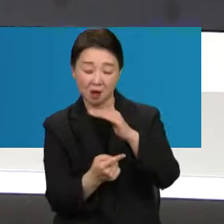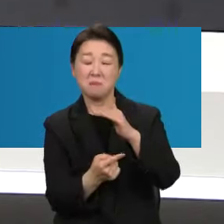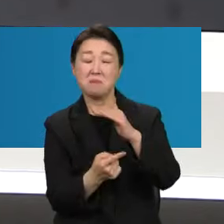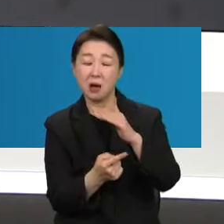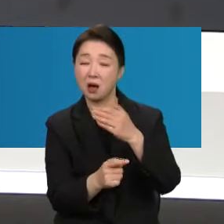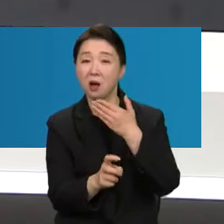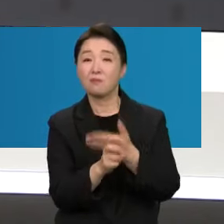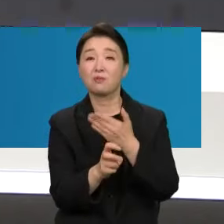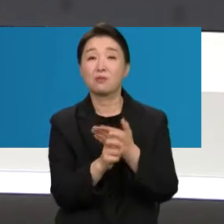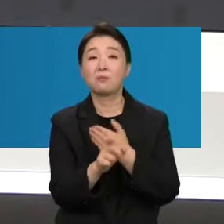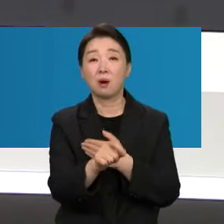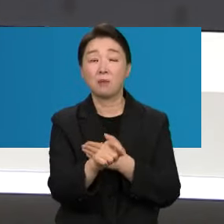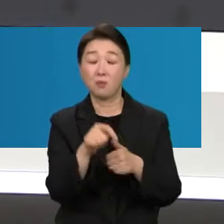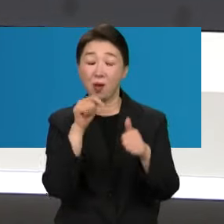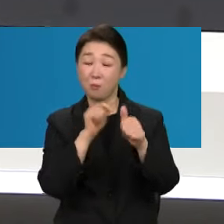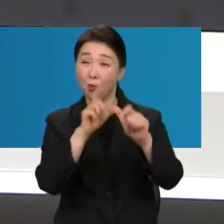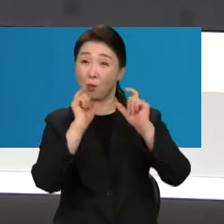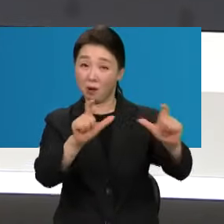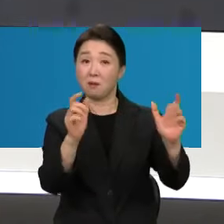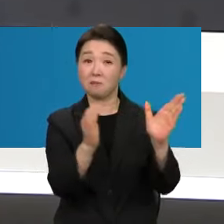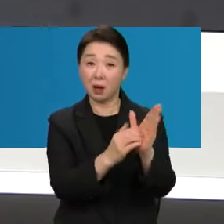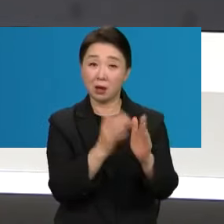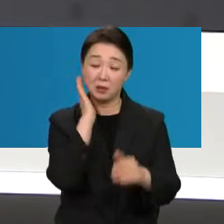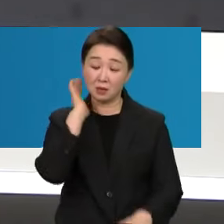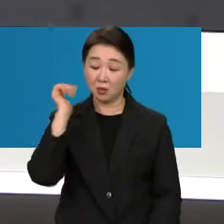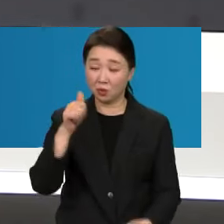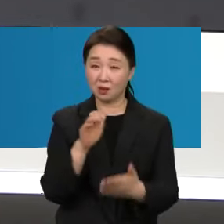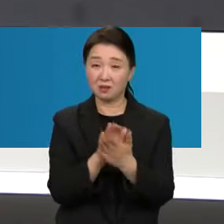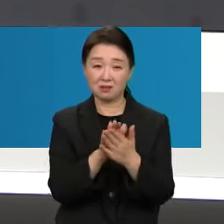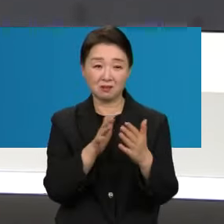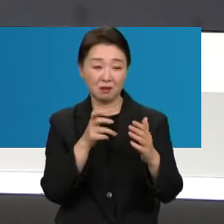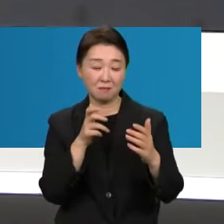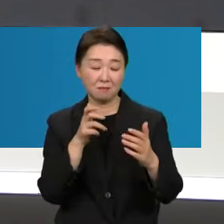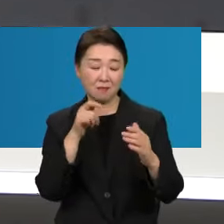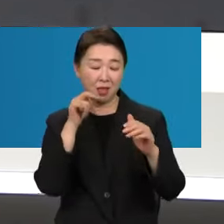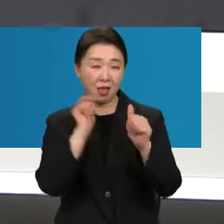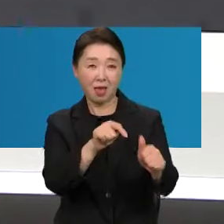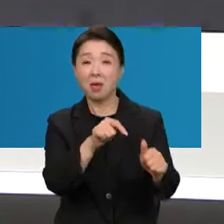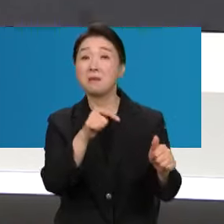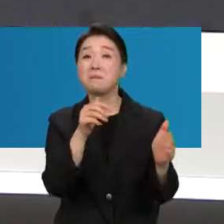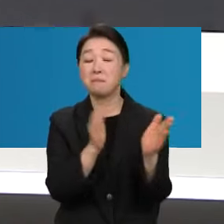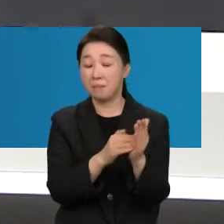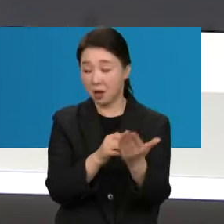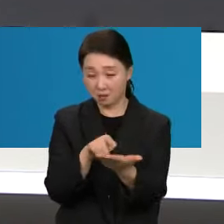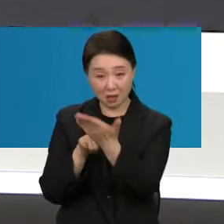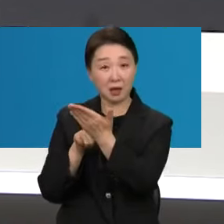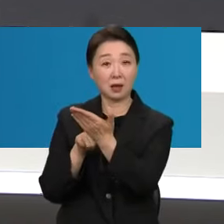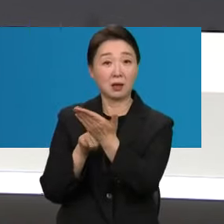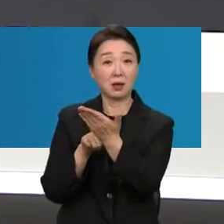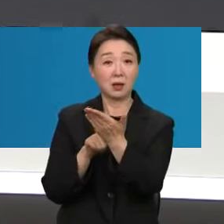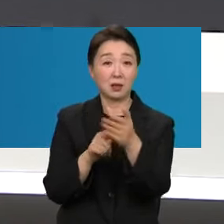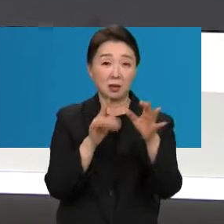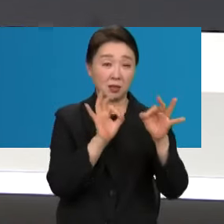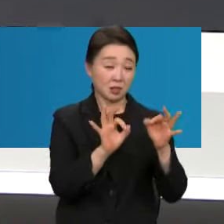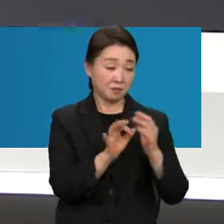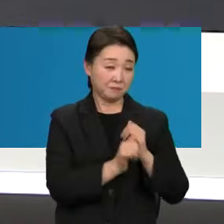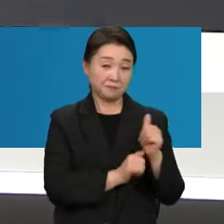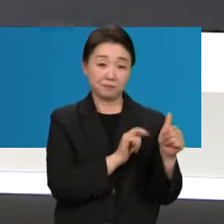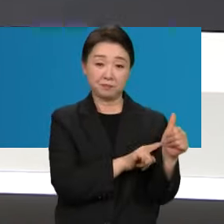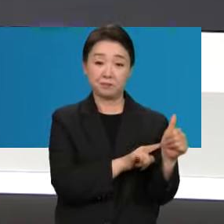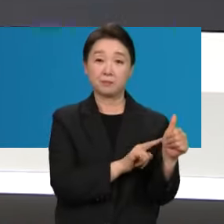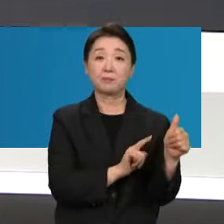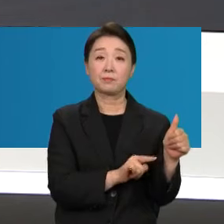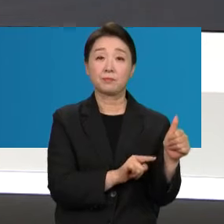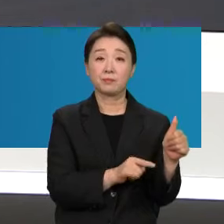담긴이 포고령 대통령이 직접 개입한 사실이 드러났기 때문입니다 검찰은 김용현 전 장관으로부터